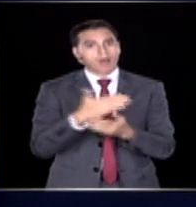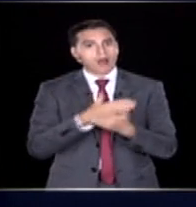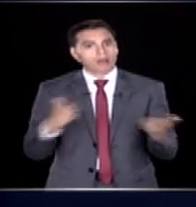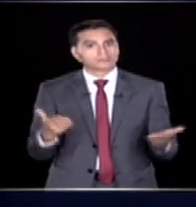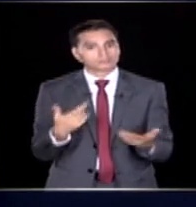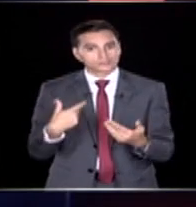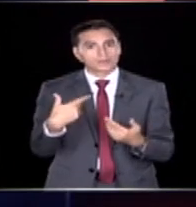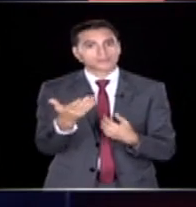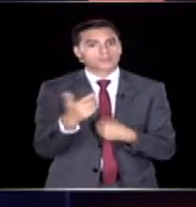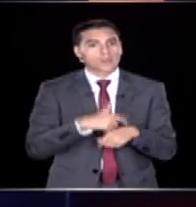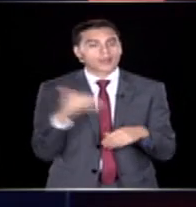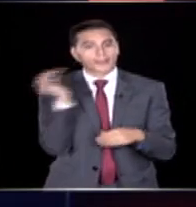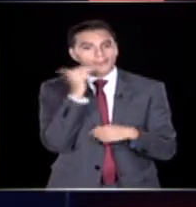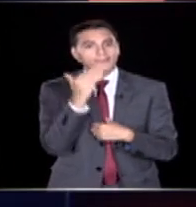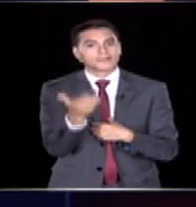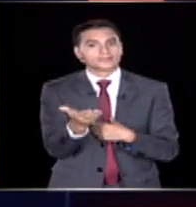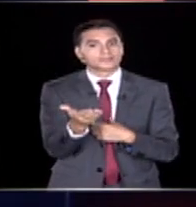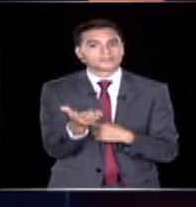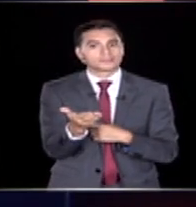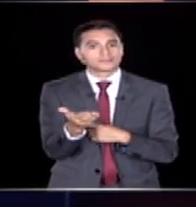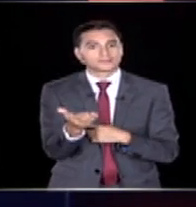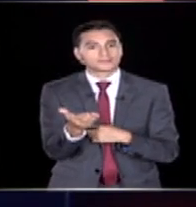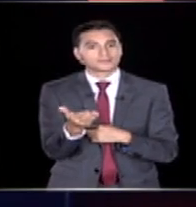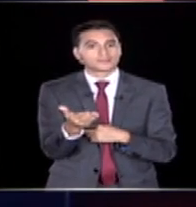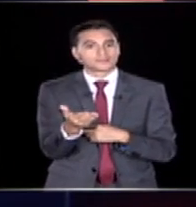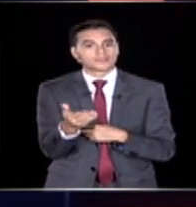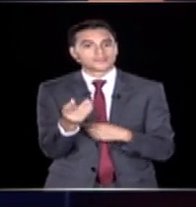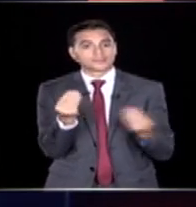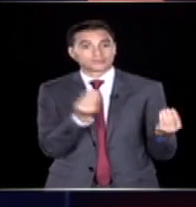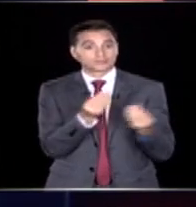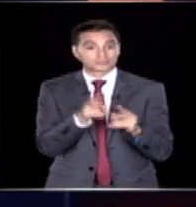خلاص الوقت خلص. مين اللي ده؟ اختلفتوا ولا ايه؟